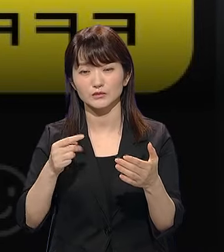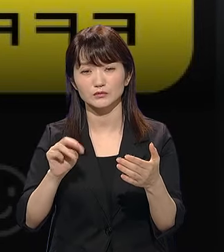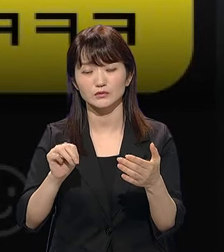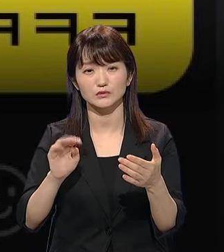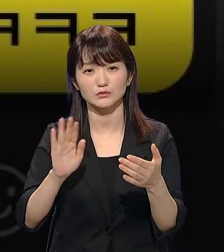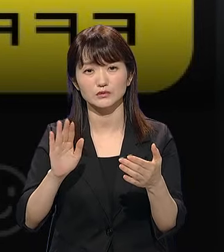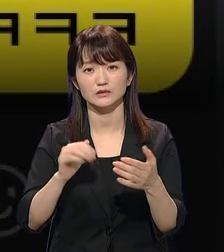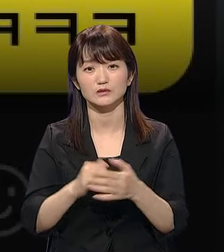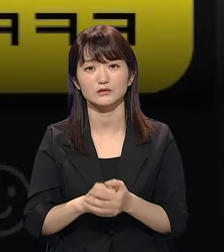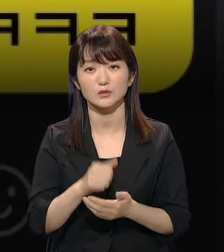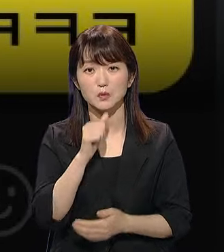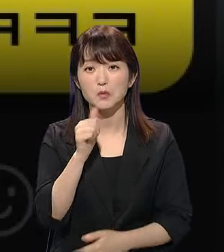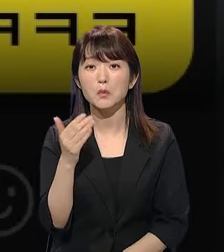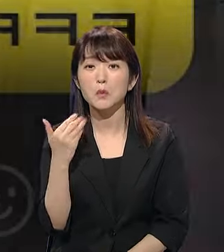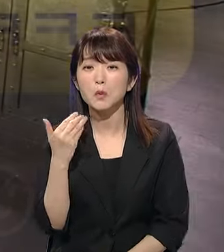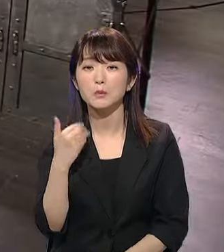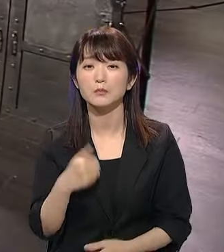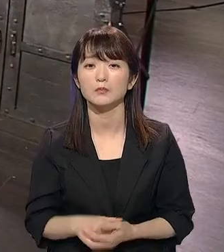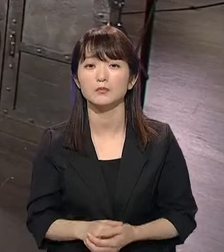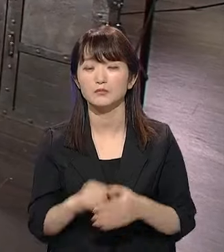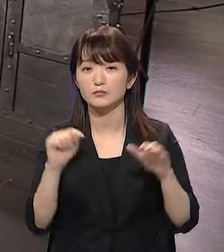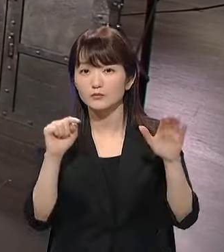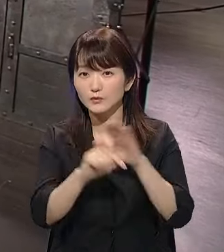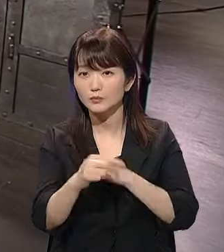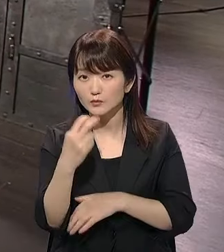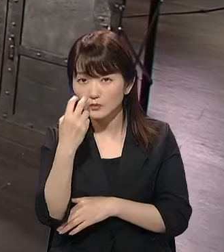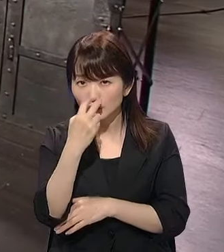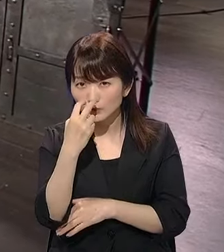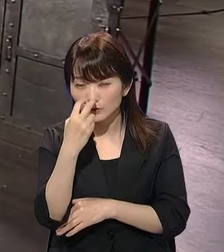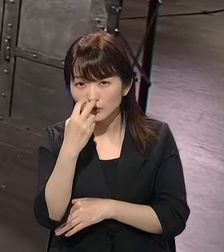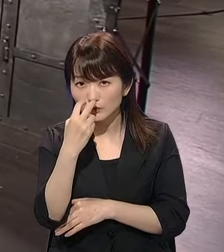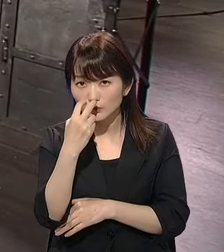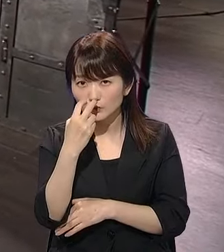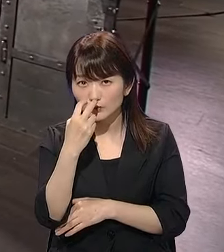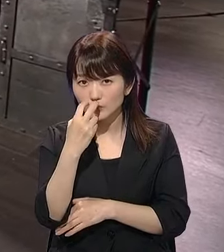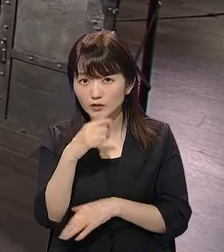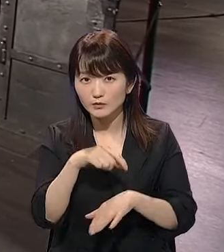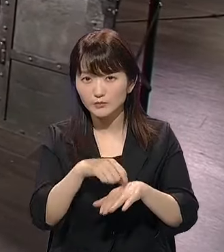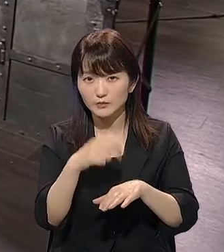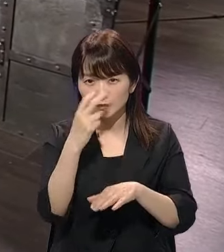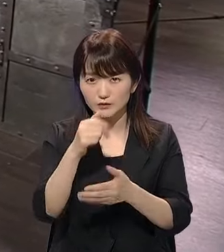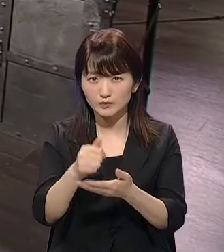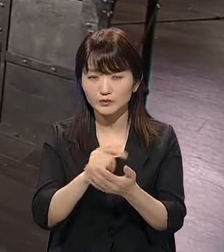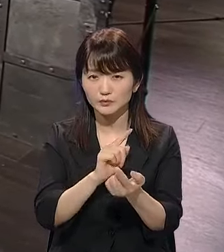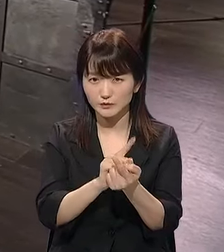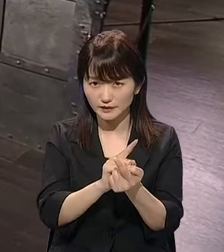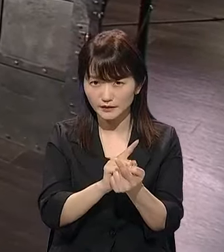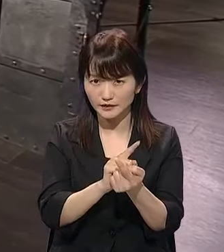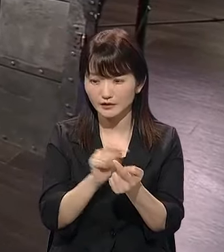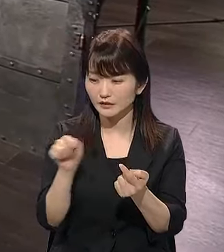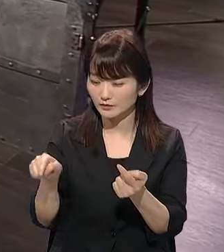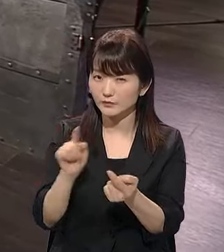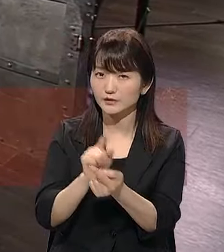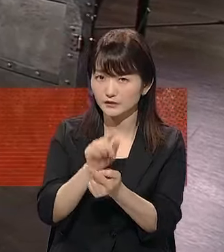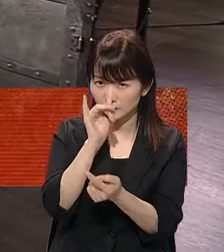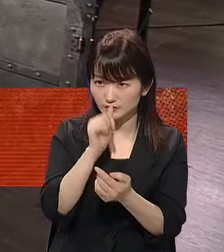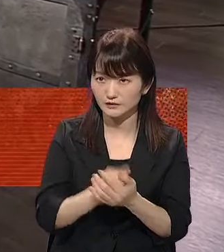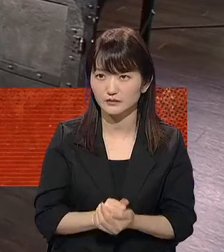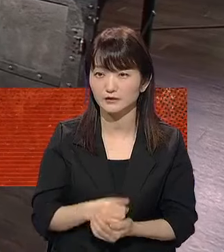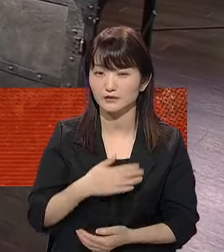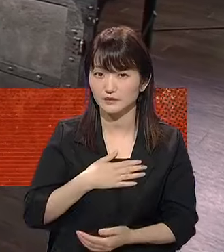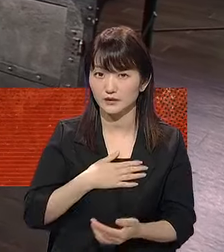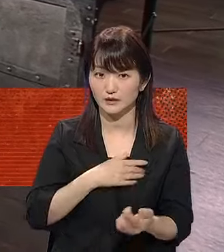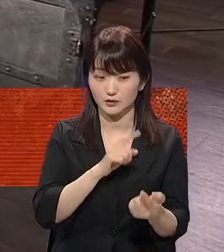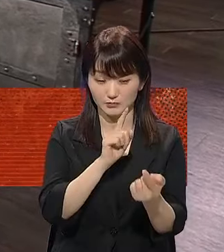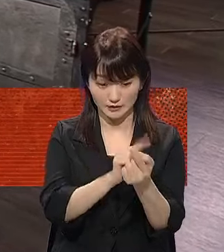5분 전에 웬 방문 홈케어 피부관리 손님으로 만나야 내가 나갈 수 있다. 너 나 보고 싶으면 이거 눌러.